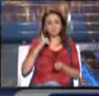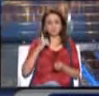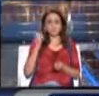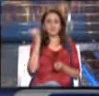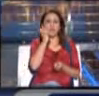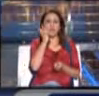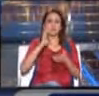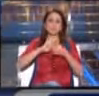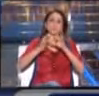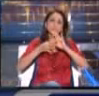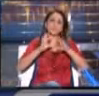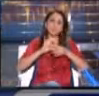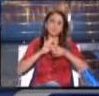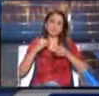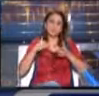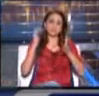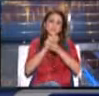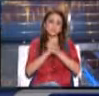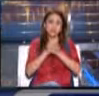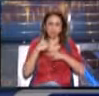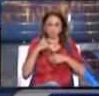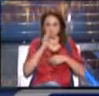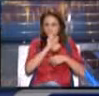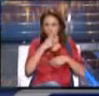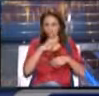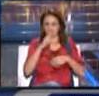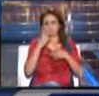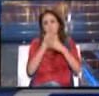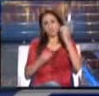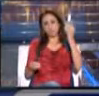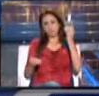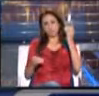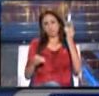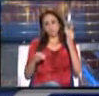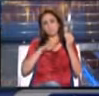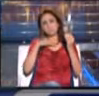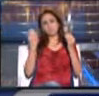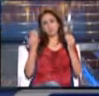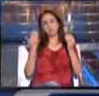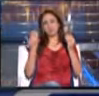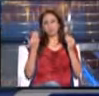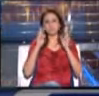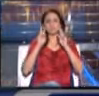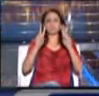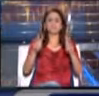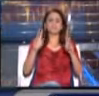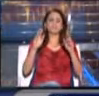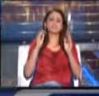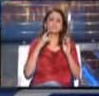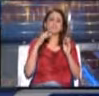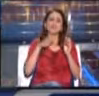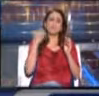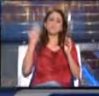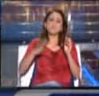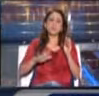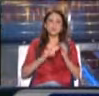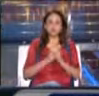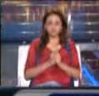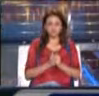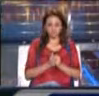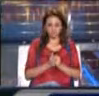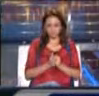حد صديقي فقد ابنه في الماتش، ويعني وحاله